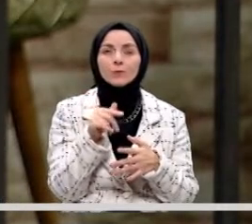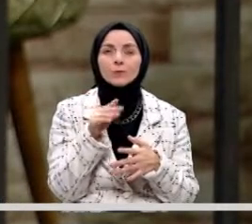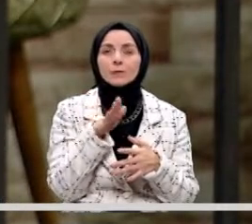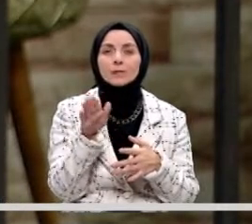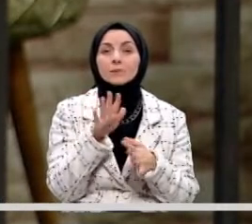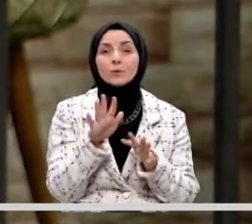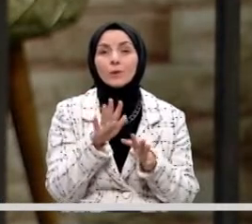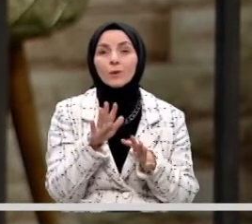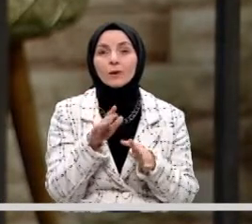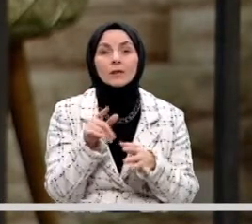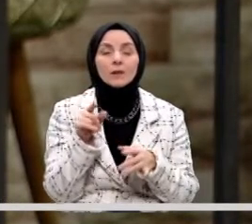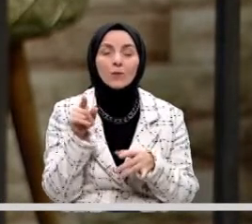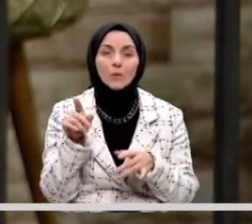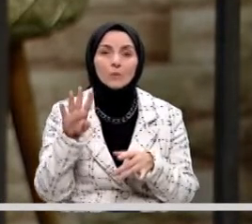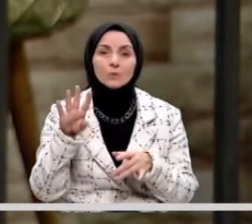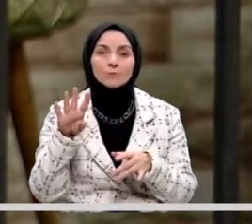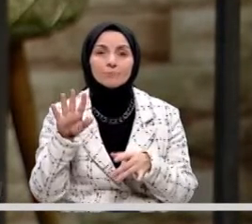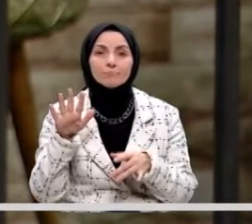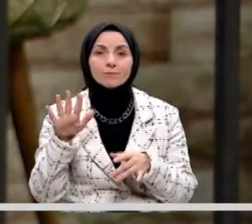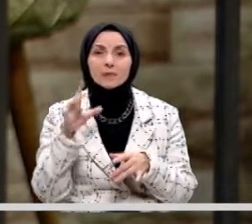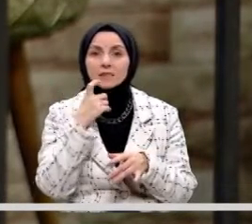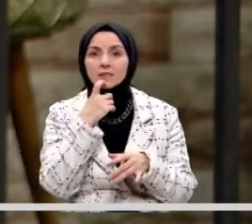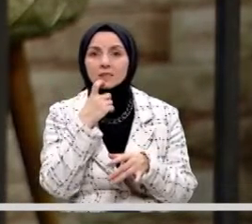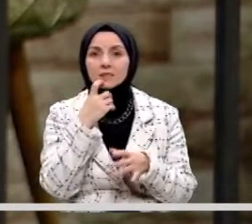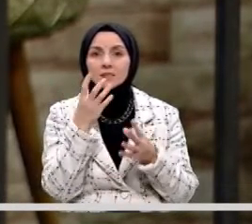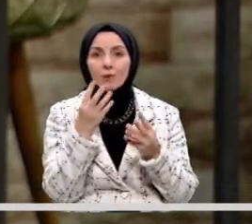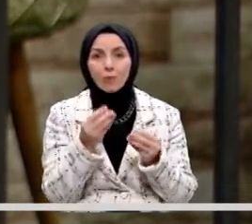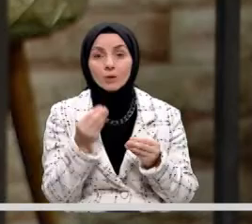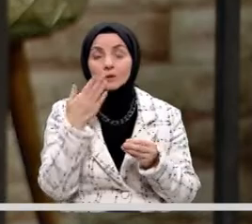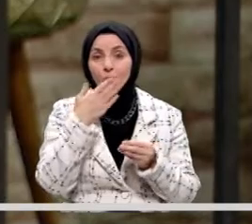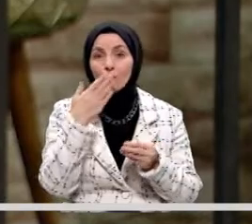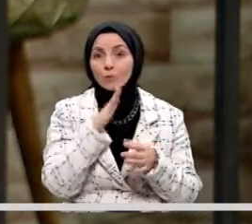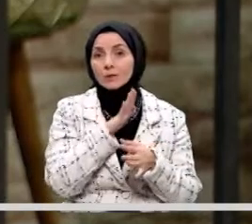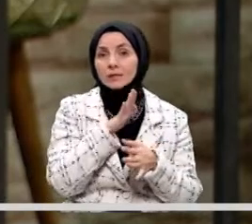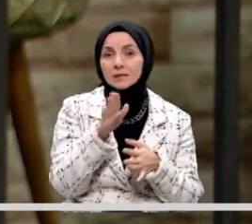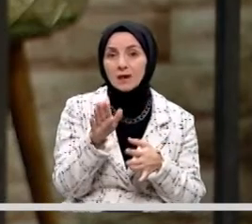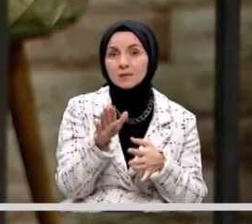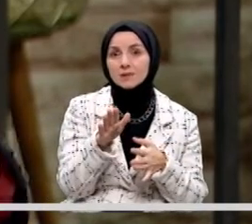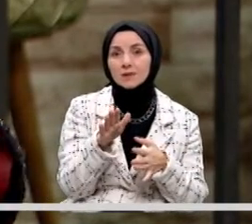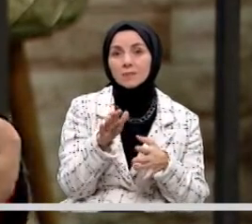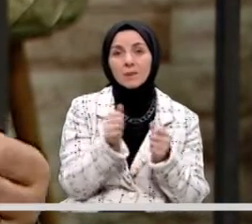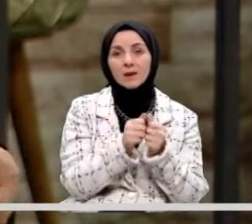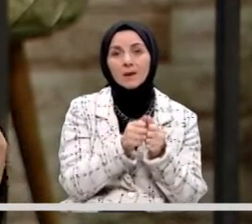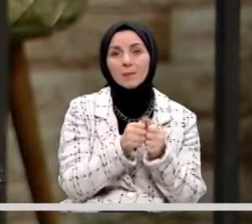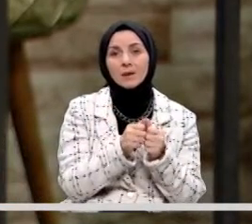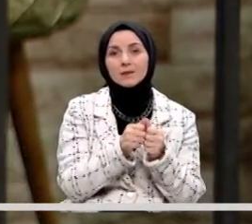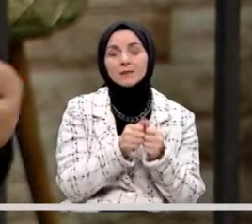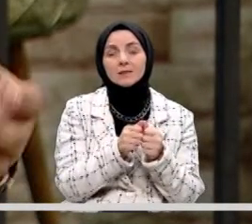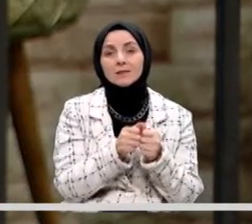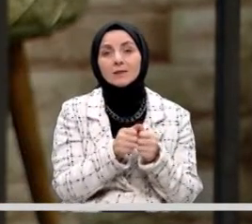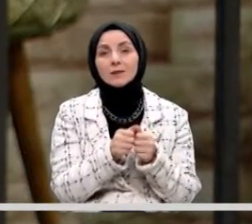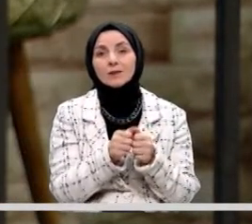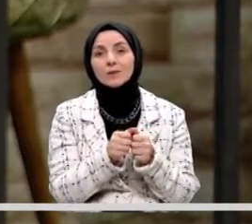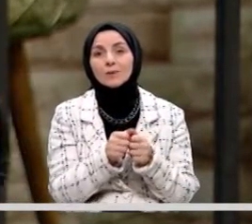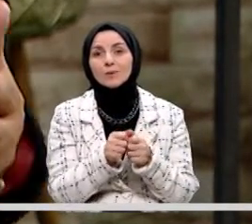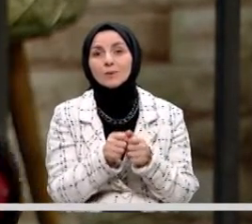o okulda mutlu olacak 5 yaşındaki ama diğer okula gitmediği için büyük bir ihtimalle O evde kaldığı için anneyle Onlar evde ne yapıyorlardı kardeş